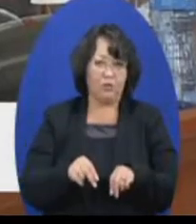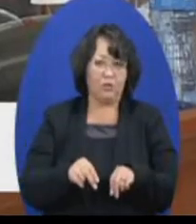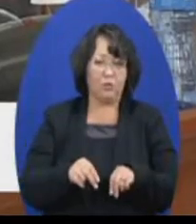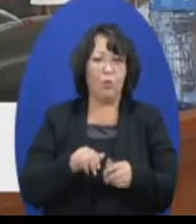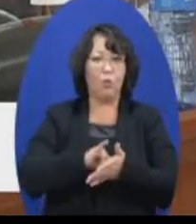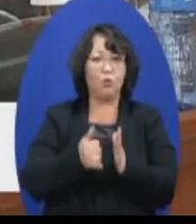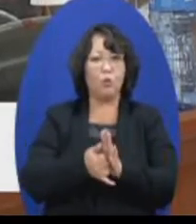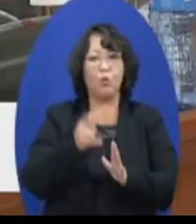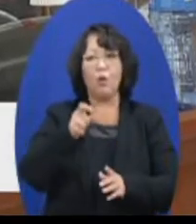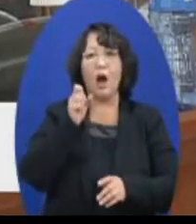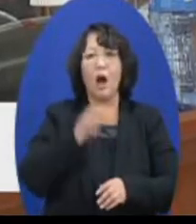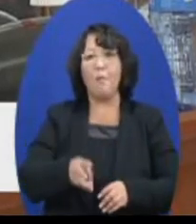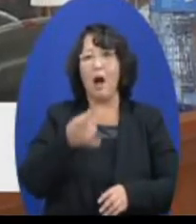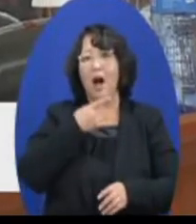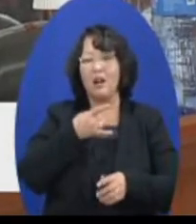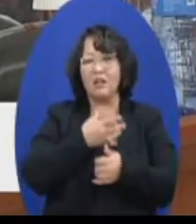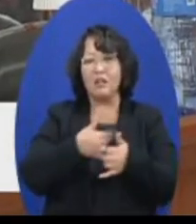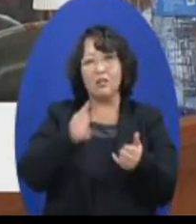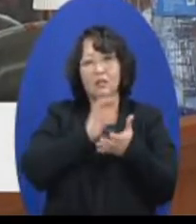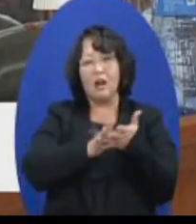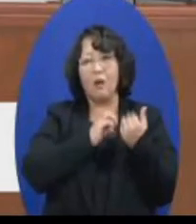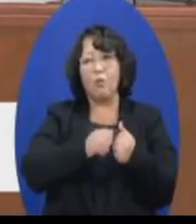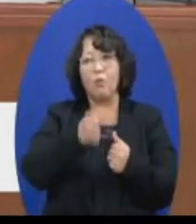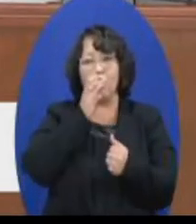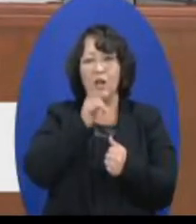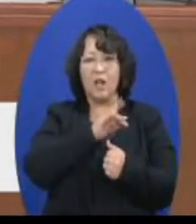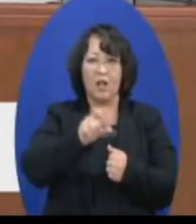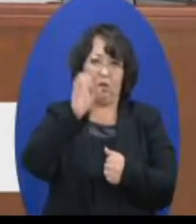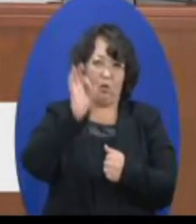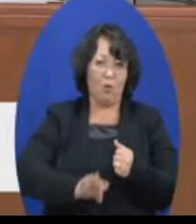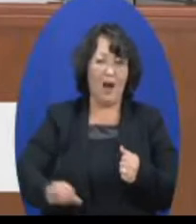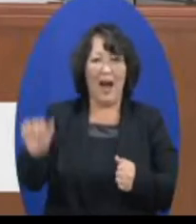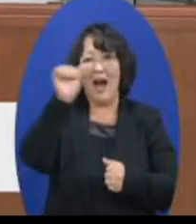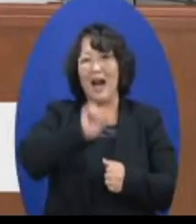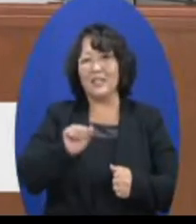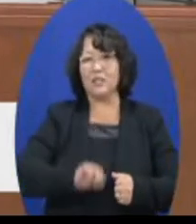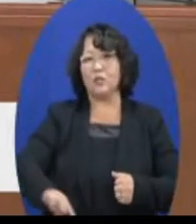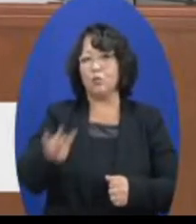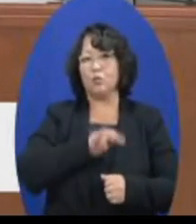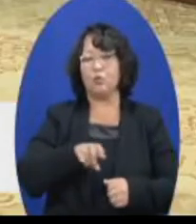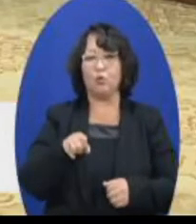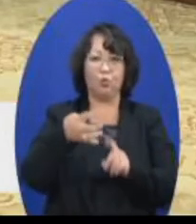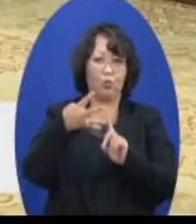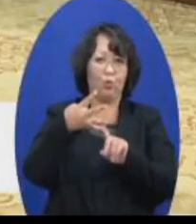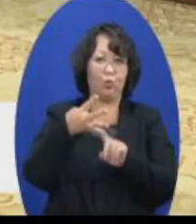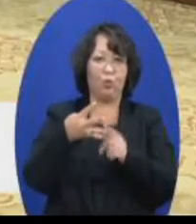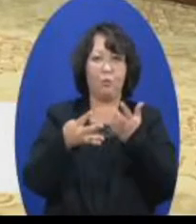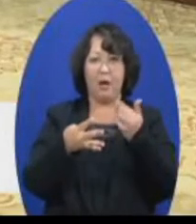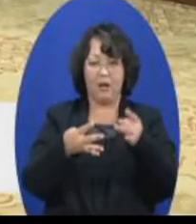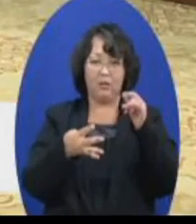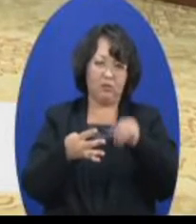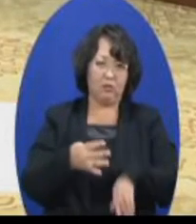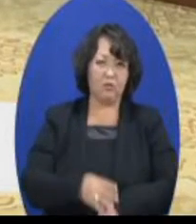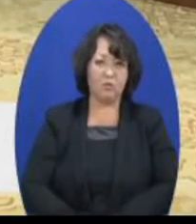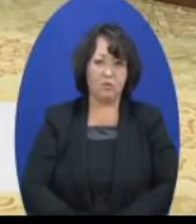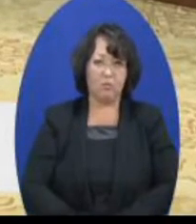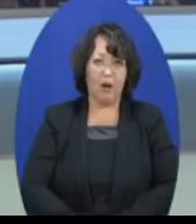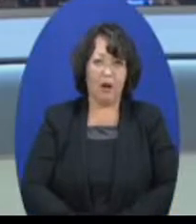өөрөөр хэлбэл хүн амын архины хэрэглээний төвшингийн үзүүлэлтээр Азийн бүсийн хэмжээнд дөрөвдүгээрт жагсаж байна.